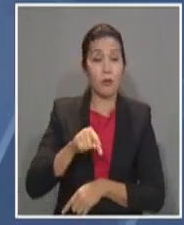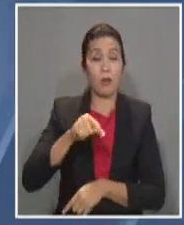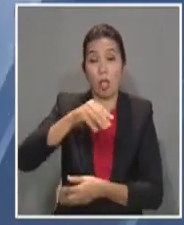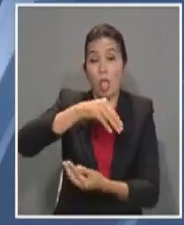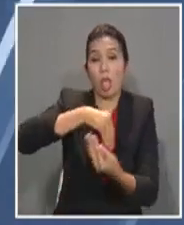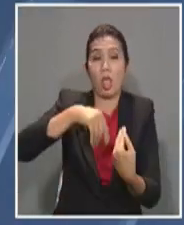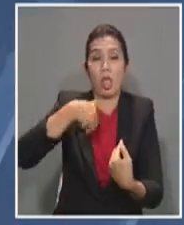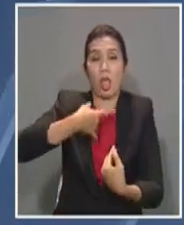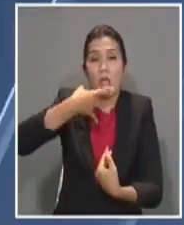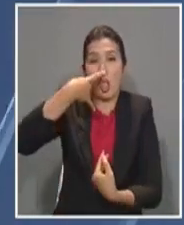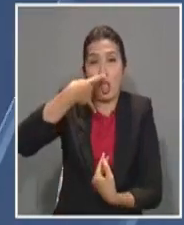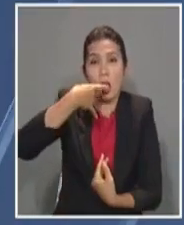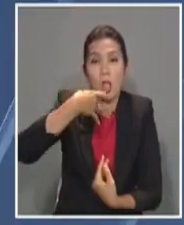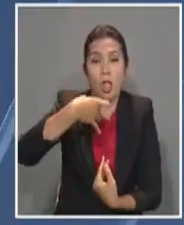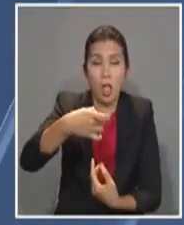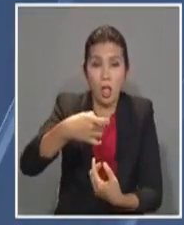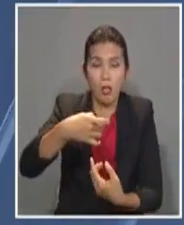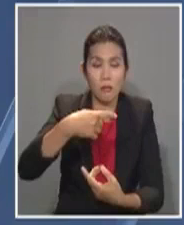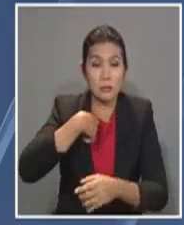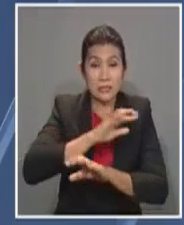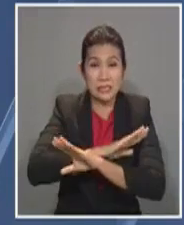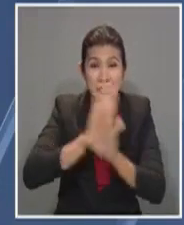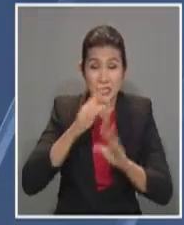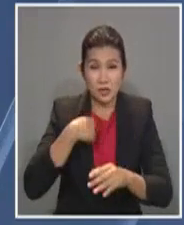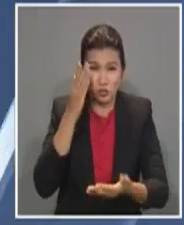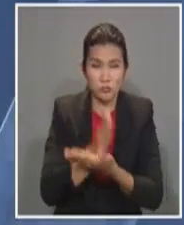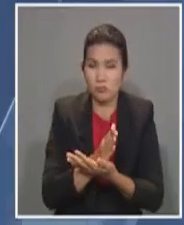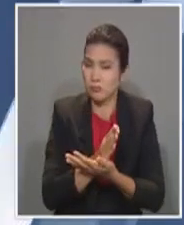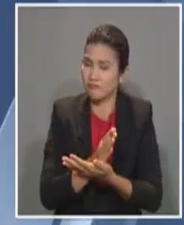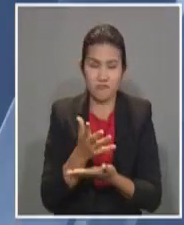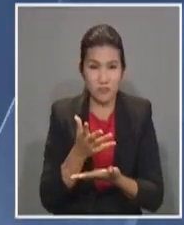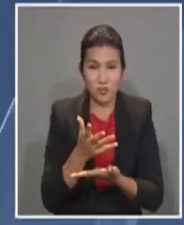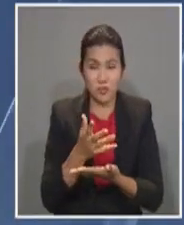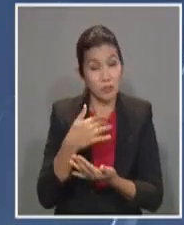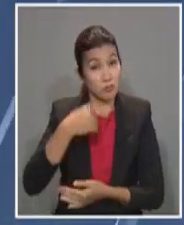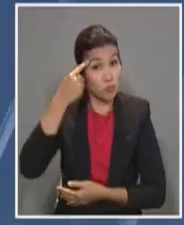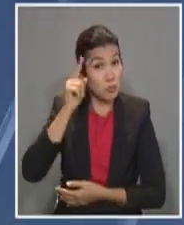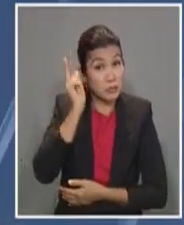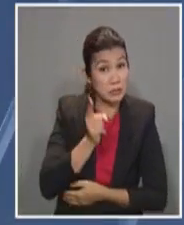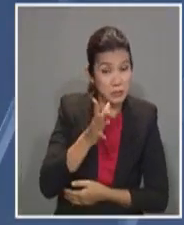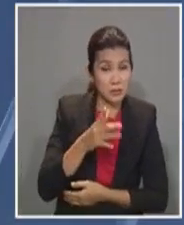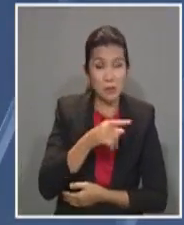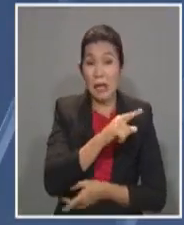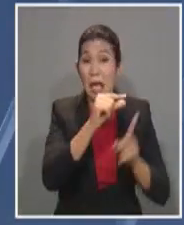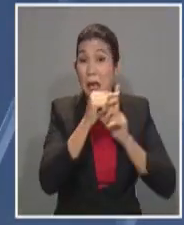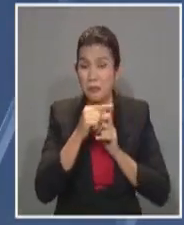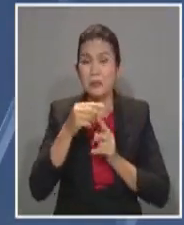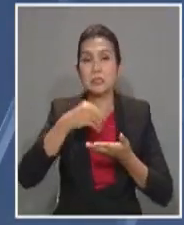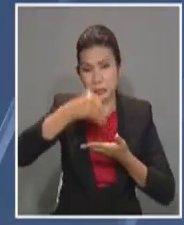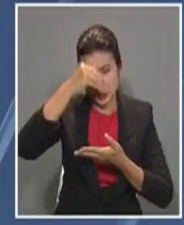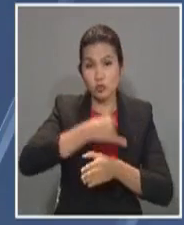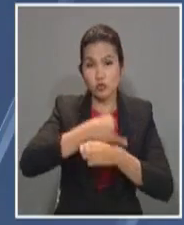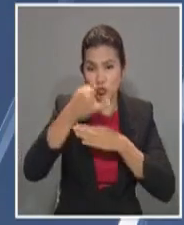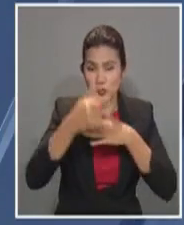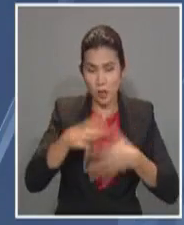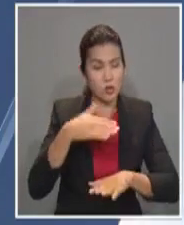พอหลวมตัวเข้าไปแล้วเนี่ยมันเลิกผมไม่รู้ว่าพูดเนี่ยพูดจริงไหมที่บอกว่าเรียนจบแล้วจะเลิกจะเลิก